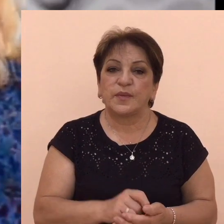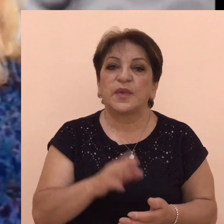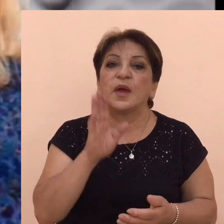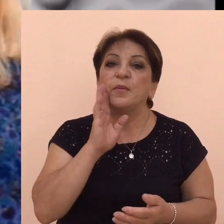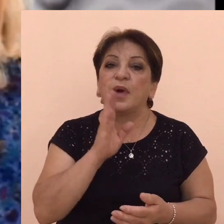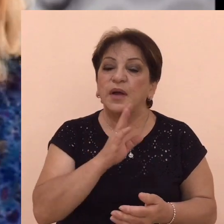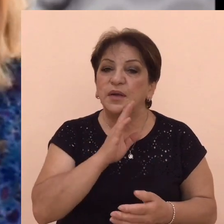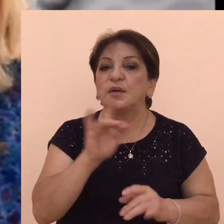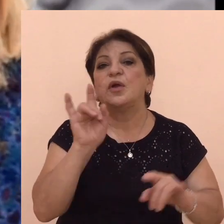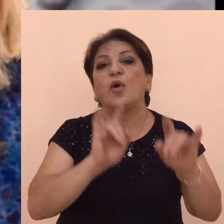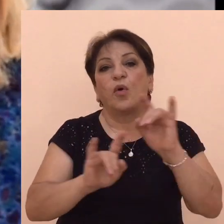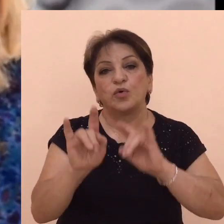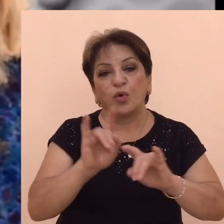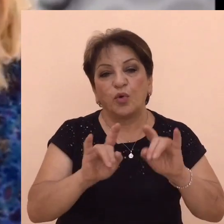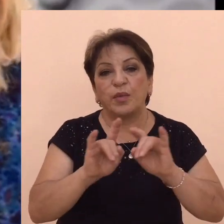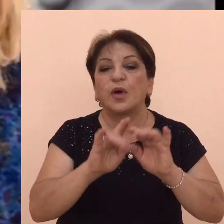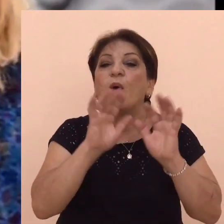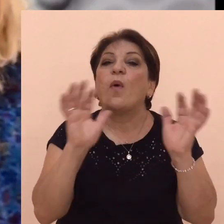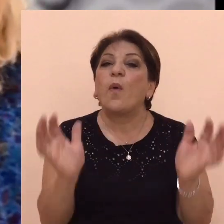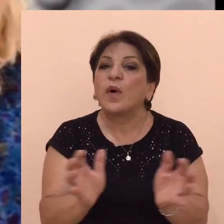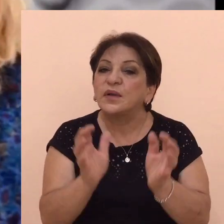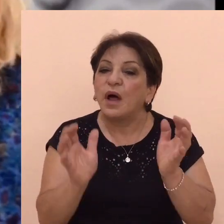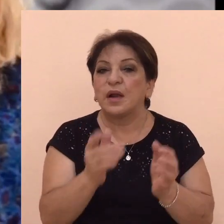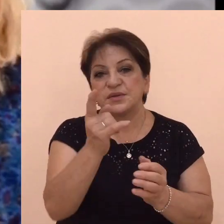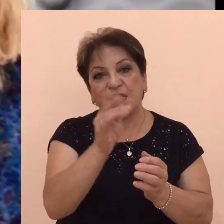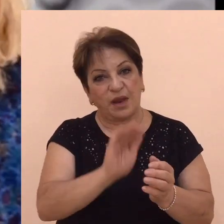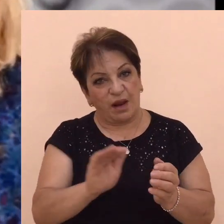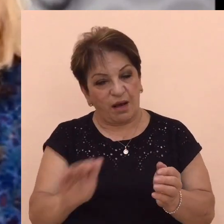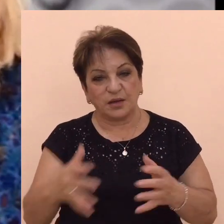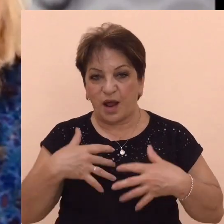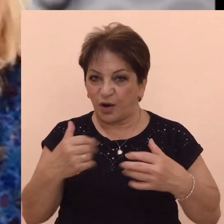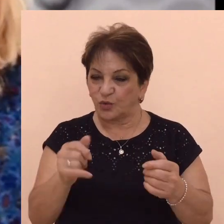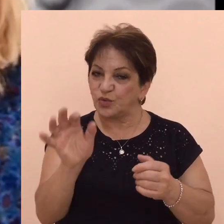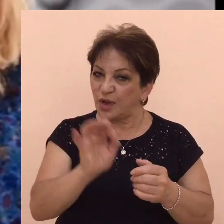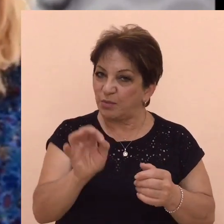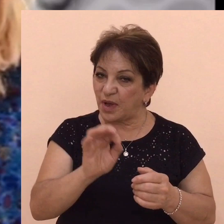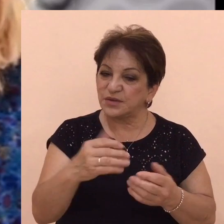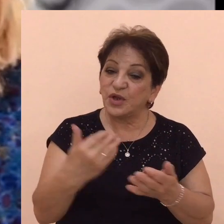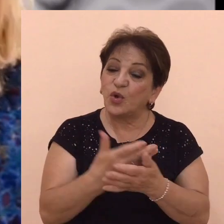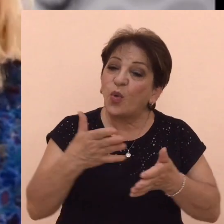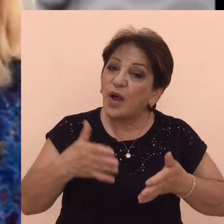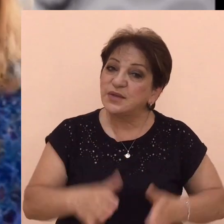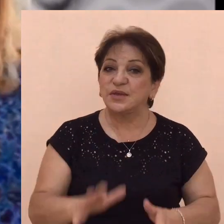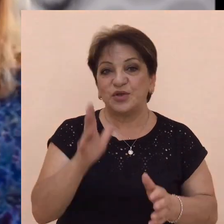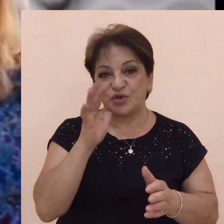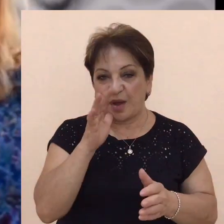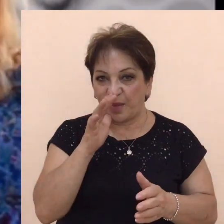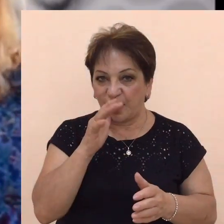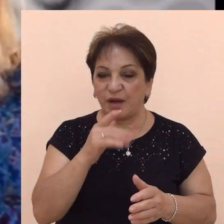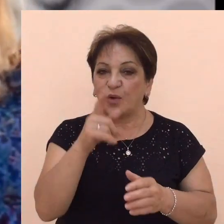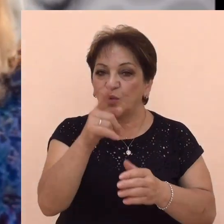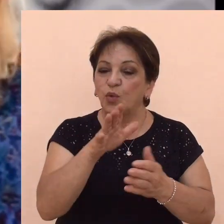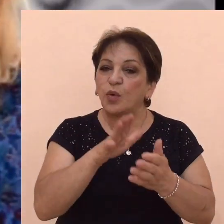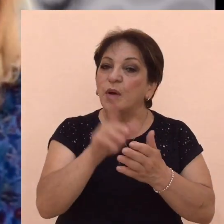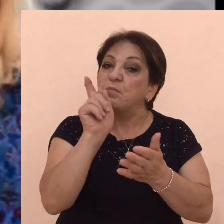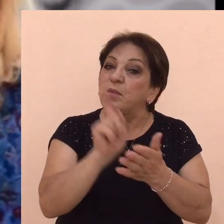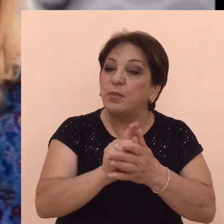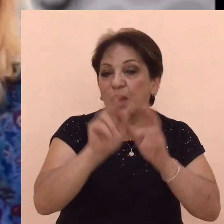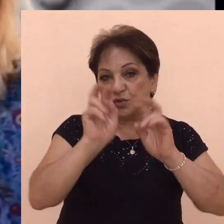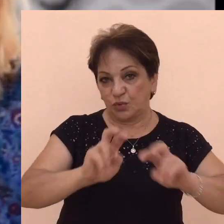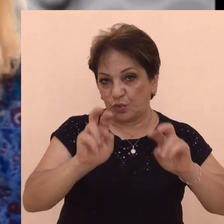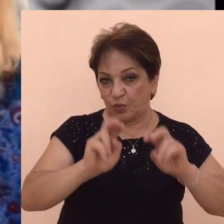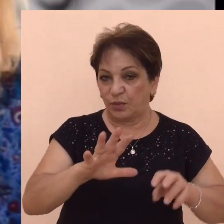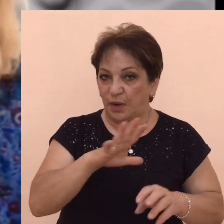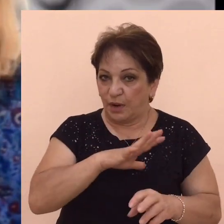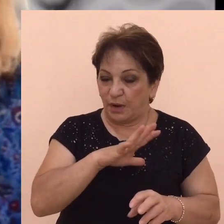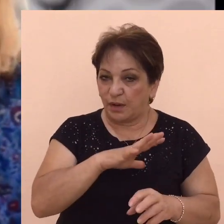Մայրիկներին հորդորում ենք, հոգ տարեք ձեր երեխայի առողջության մասին հենց նորածնային շրջանից, կատարեք սկրինինգներ,